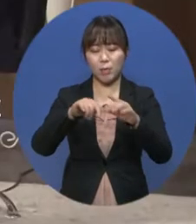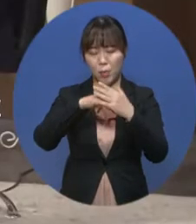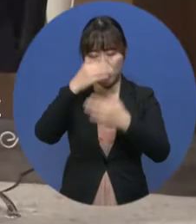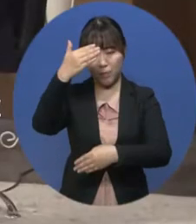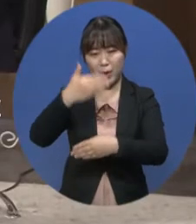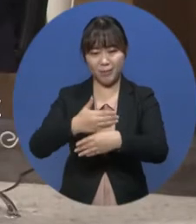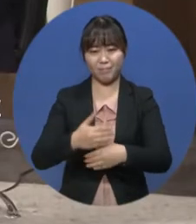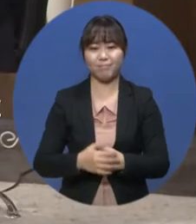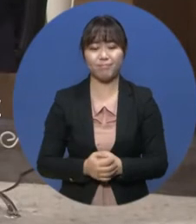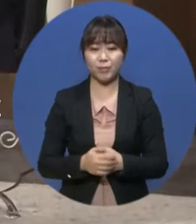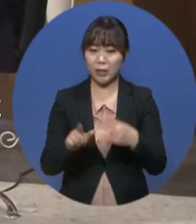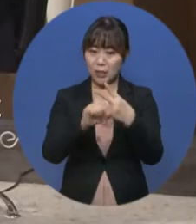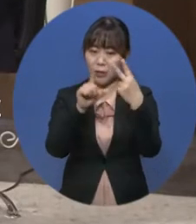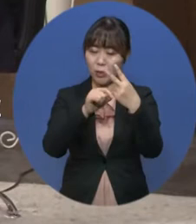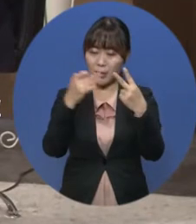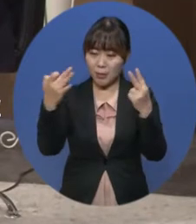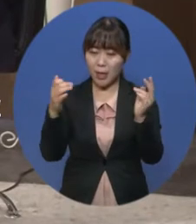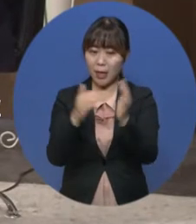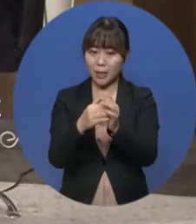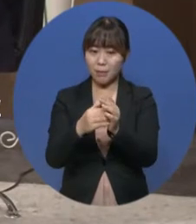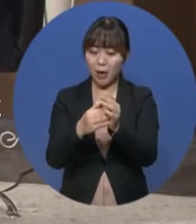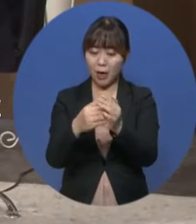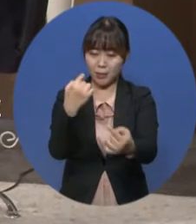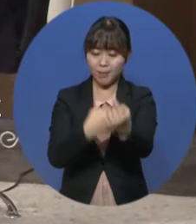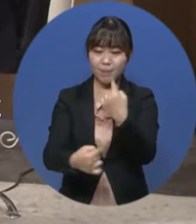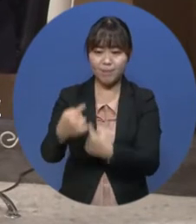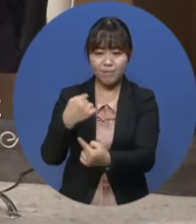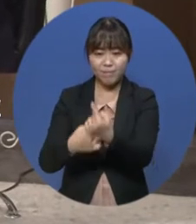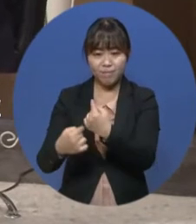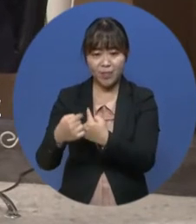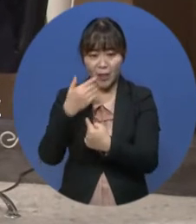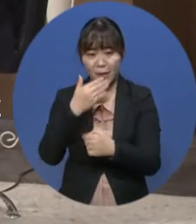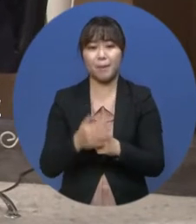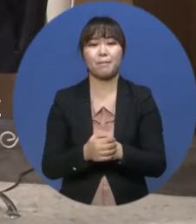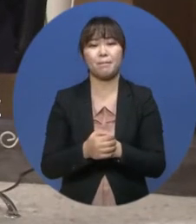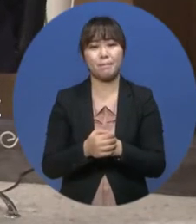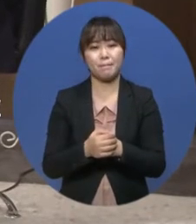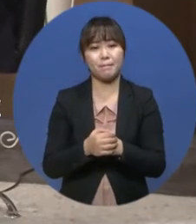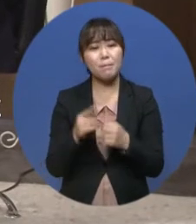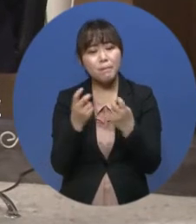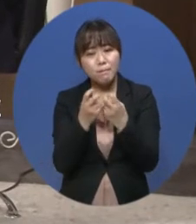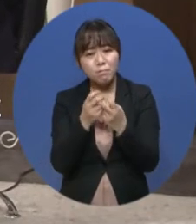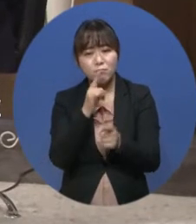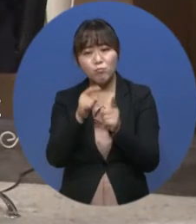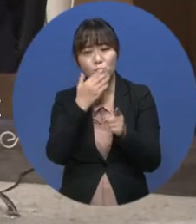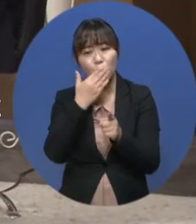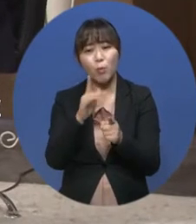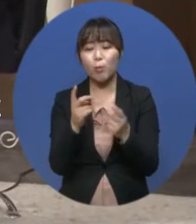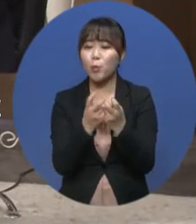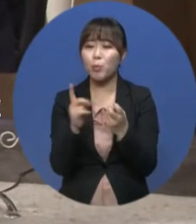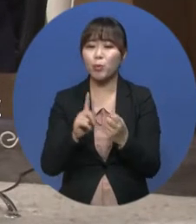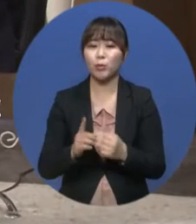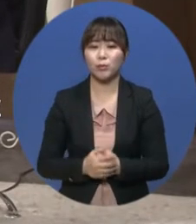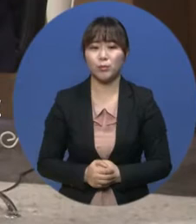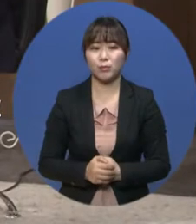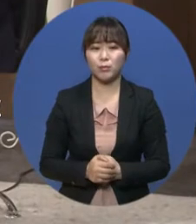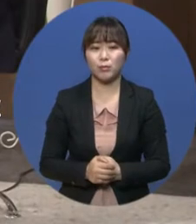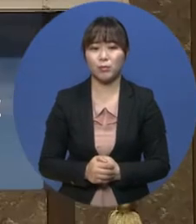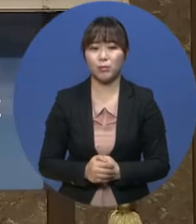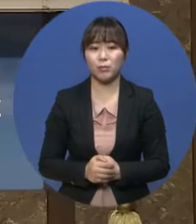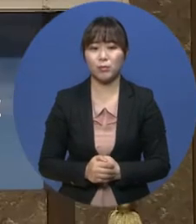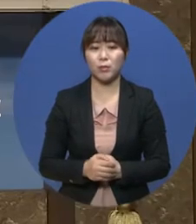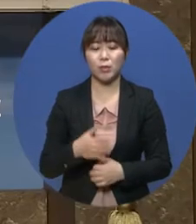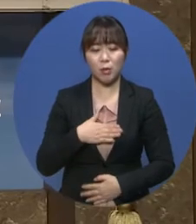되요 아 1월 14일 까지만 지원을 업 않는군요 지원은 어떻게 할 수 있나요 지원신청 박 머리